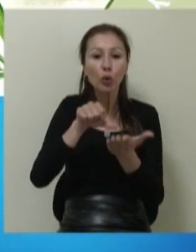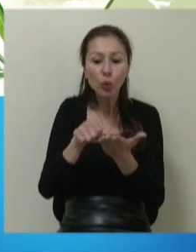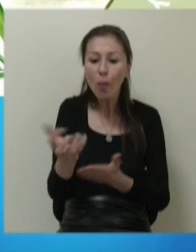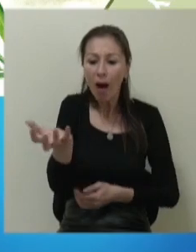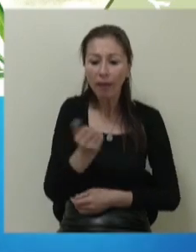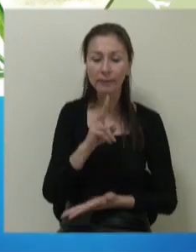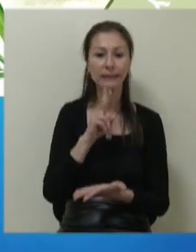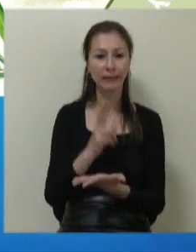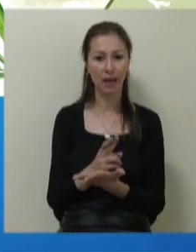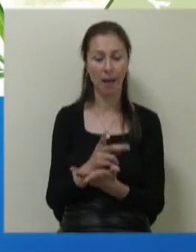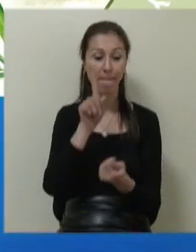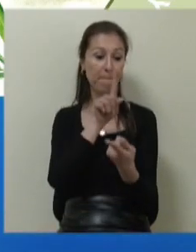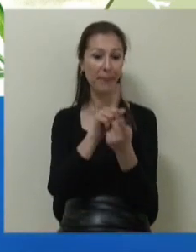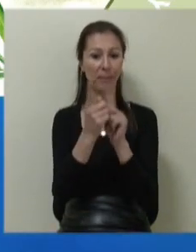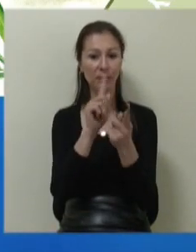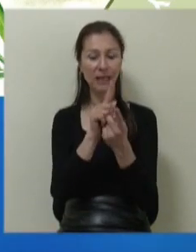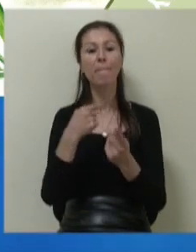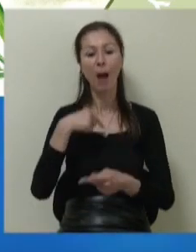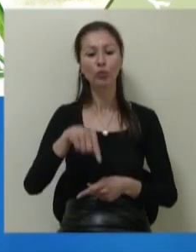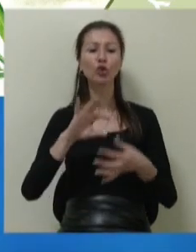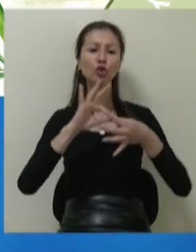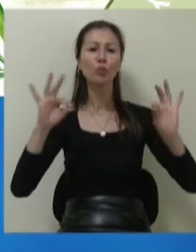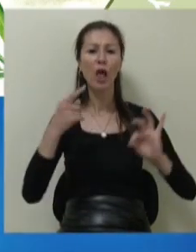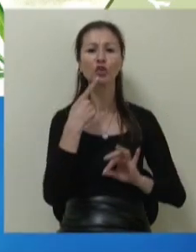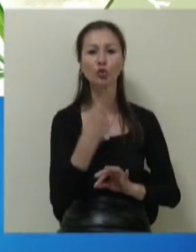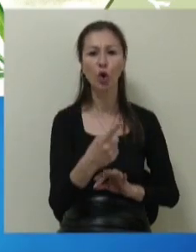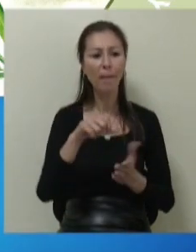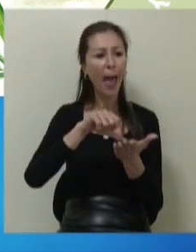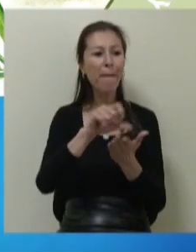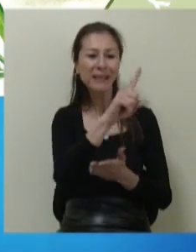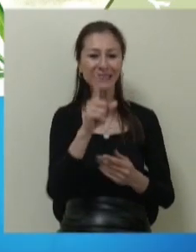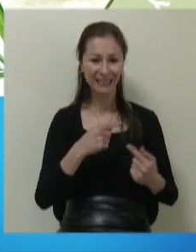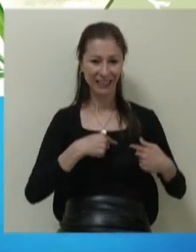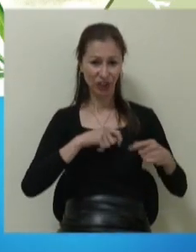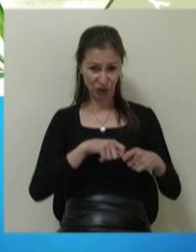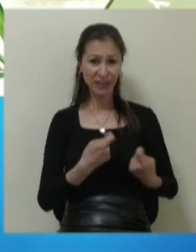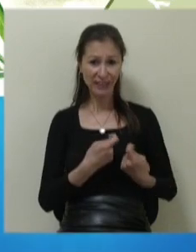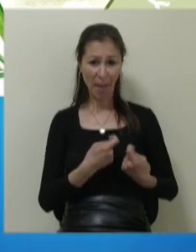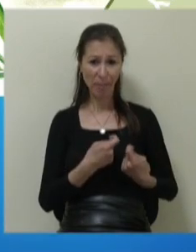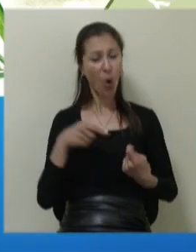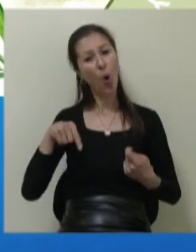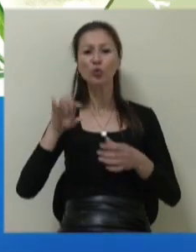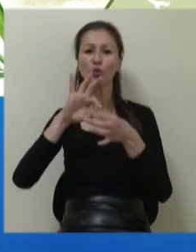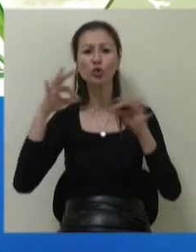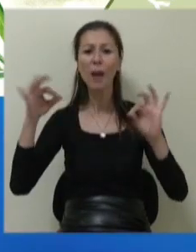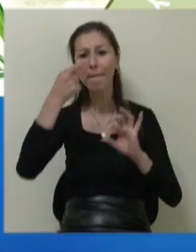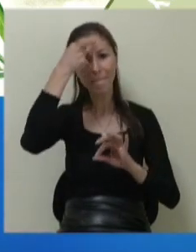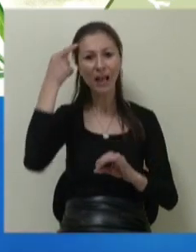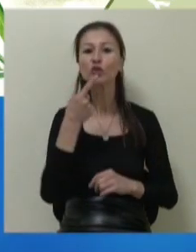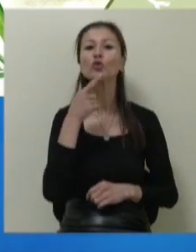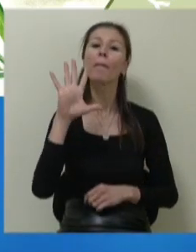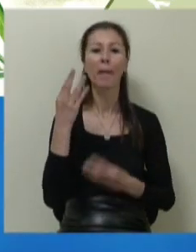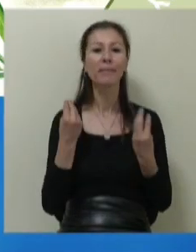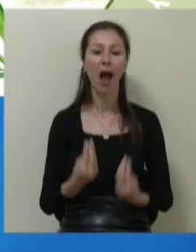aldığımız kararda birbirimizle, ben burada bir cümle söylüyorum, burada her birinizi incitirsem o cümleyi belki de söylememem daha